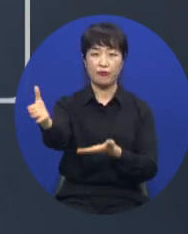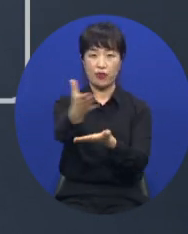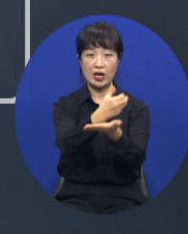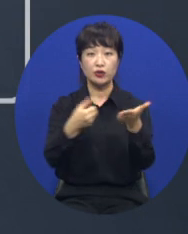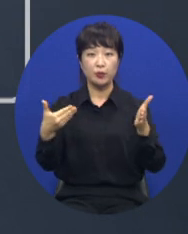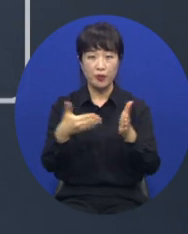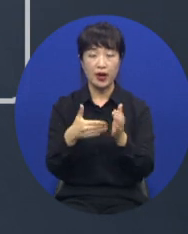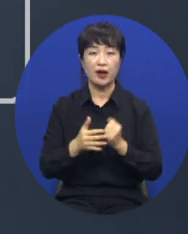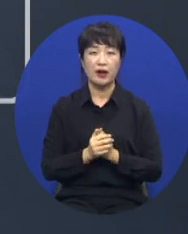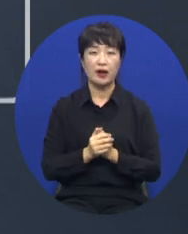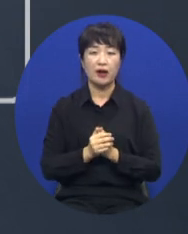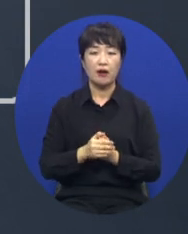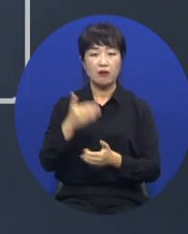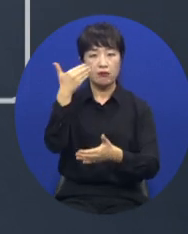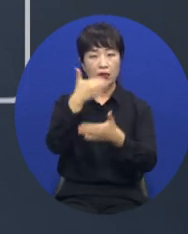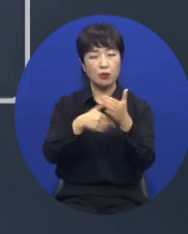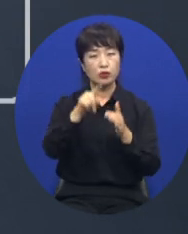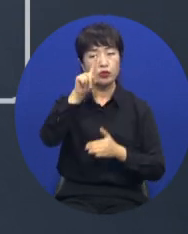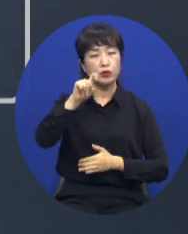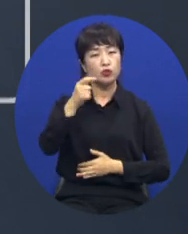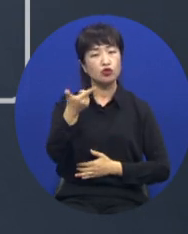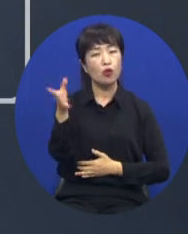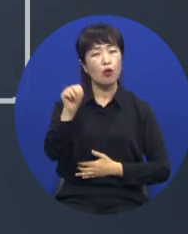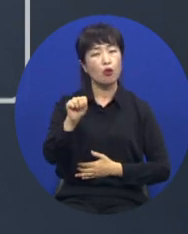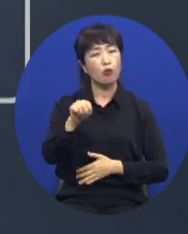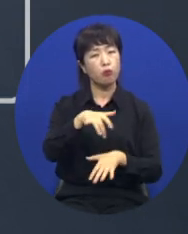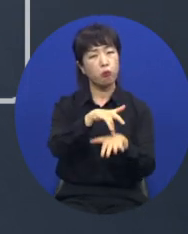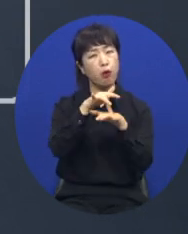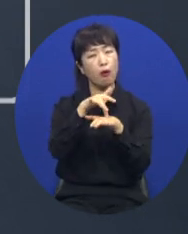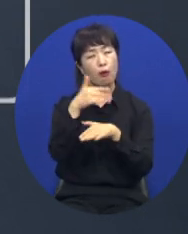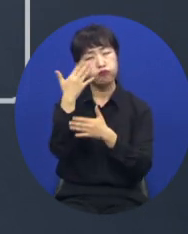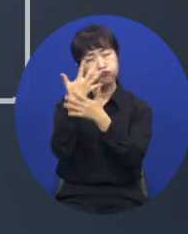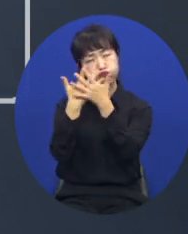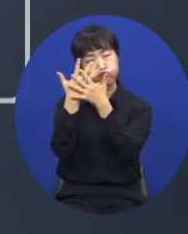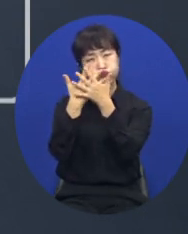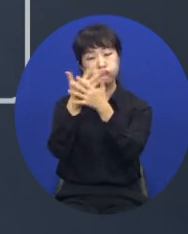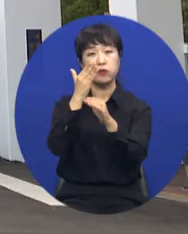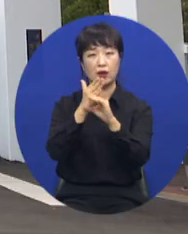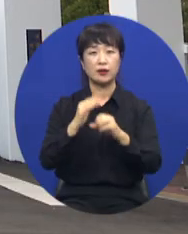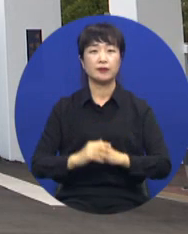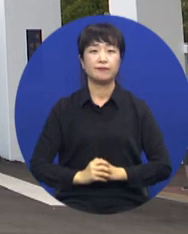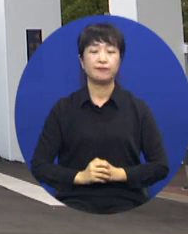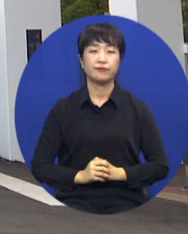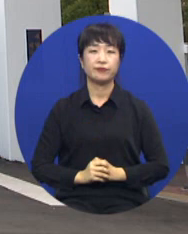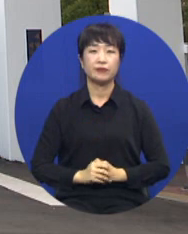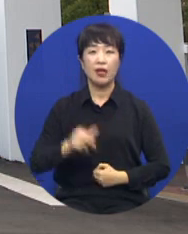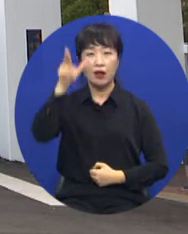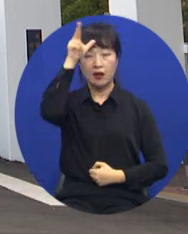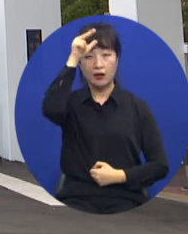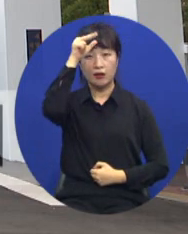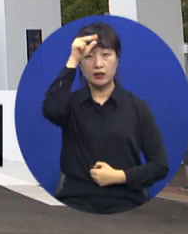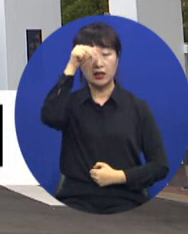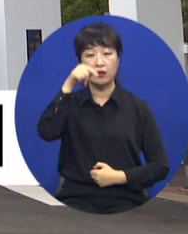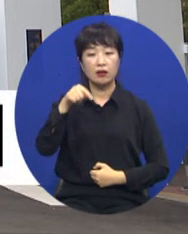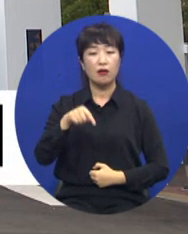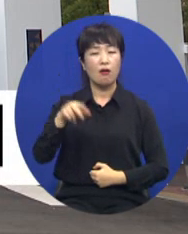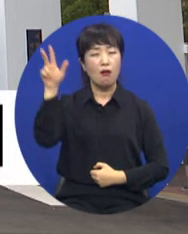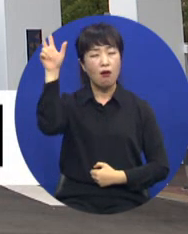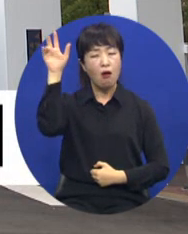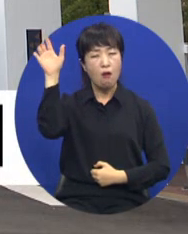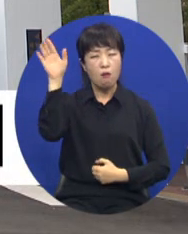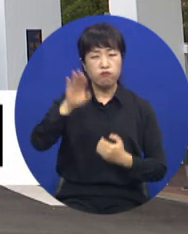회수됐고 나머지 16억 원은 여전히 행방이 미연합니다. 경찰은 해외로